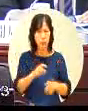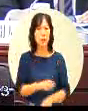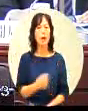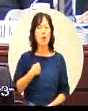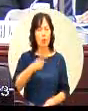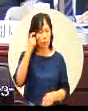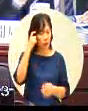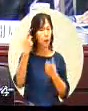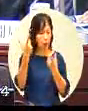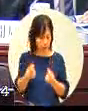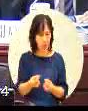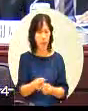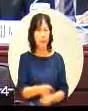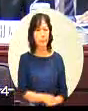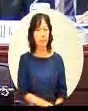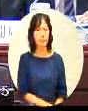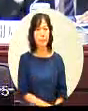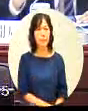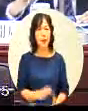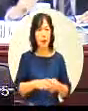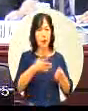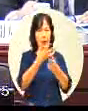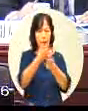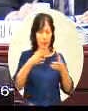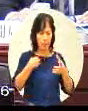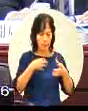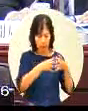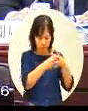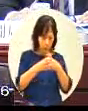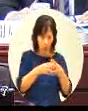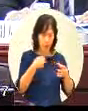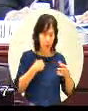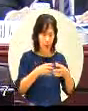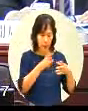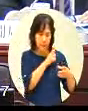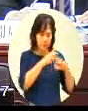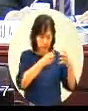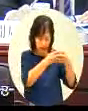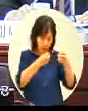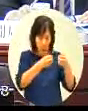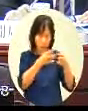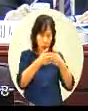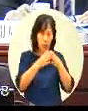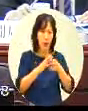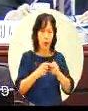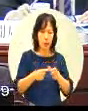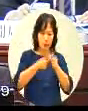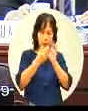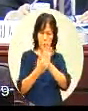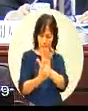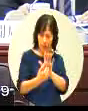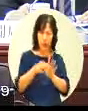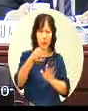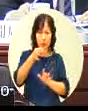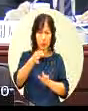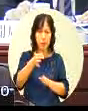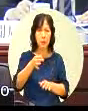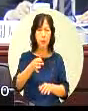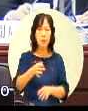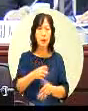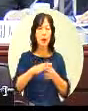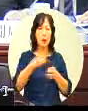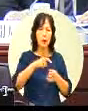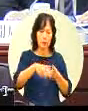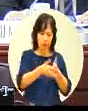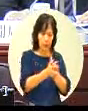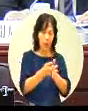意，我们是希望我们的团队去讨论。第一个防疫基金这个部分，